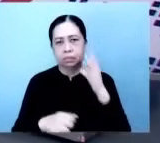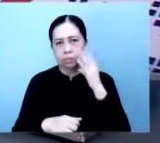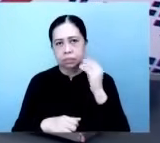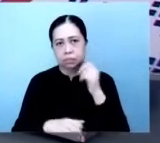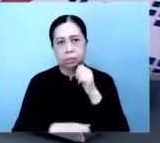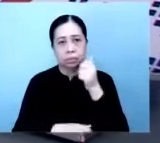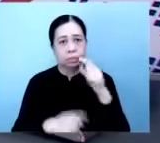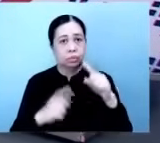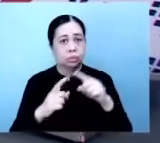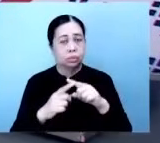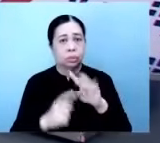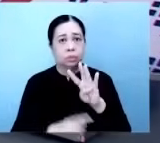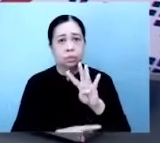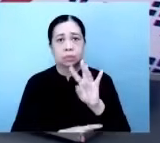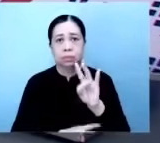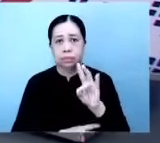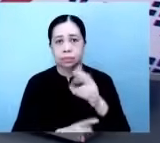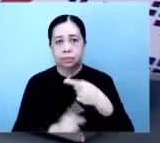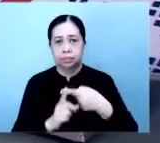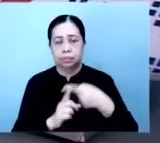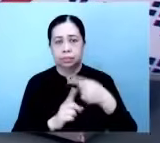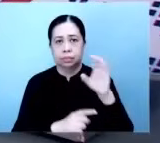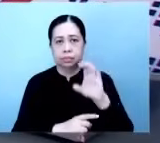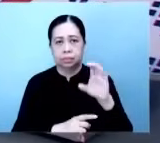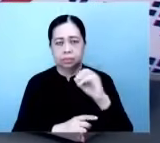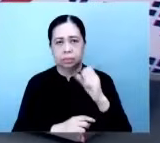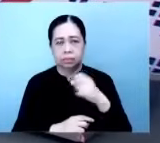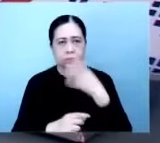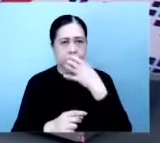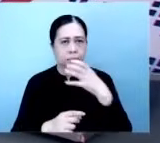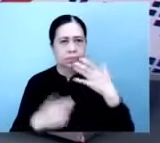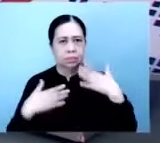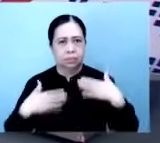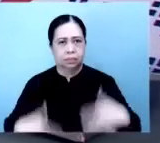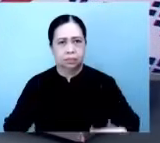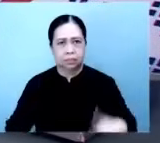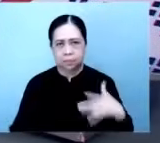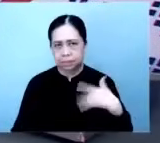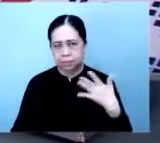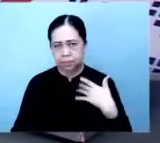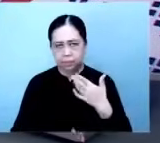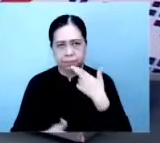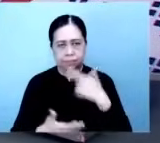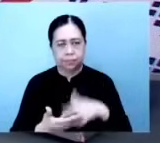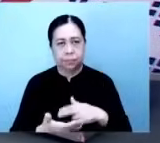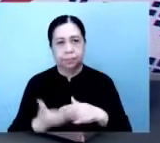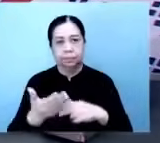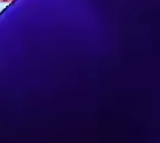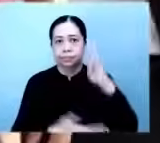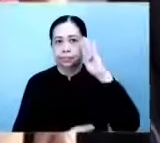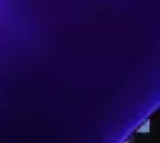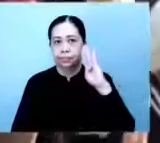hanggang 47 degrees Celsius na heat index o damang init. Nasa frontline ng balitang yan, si Brian Basa.